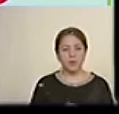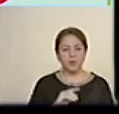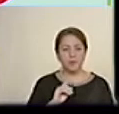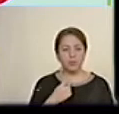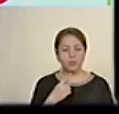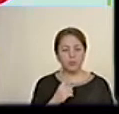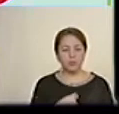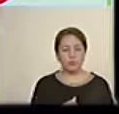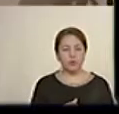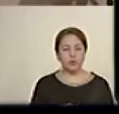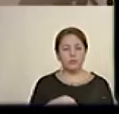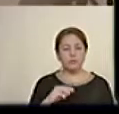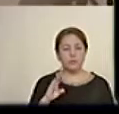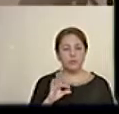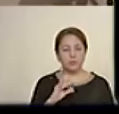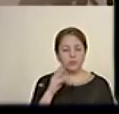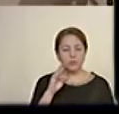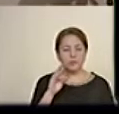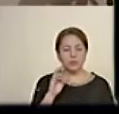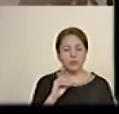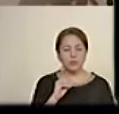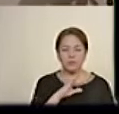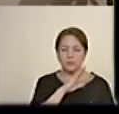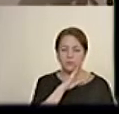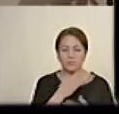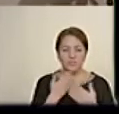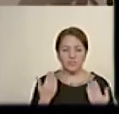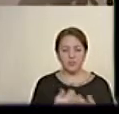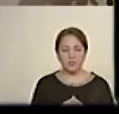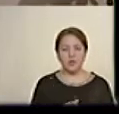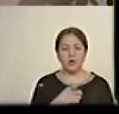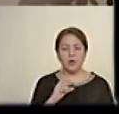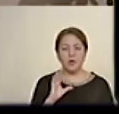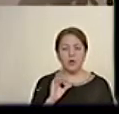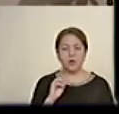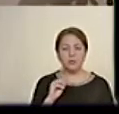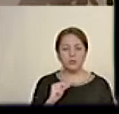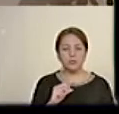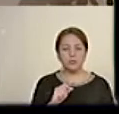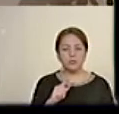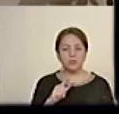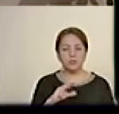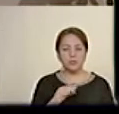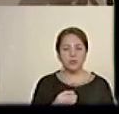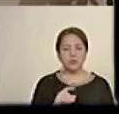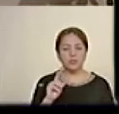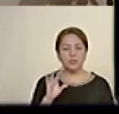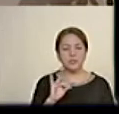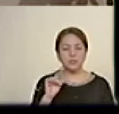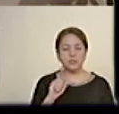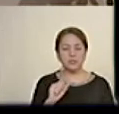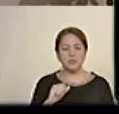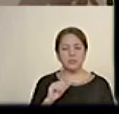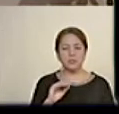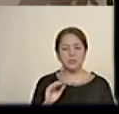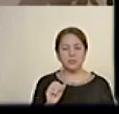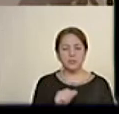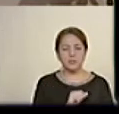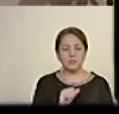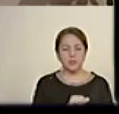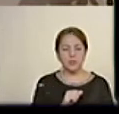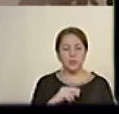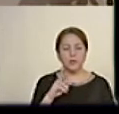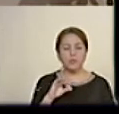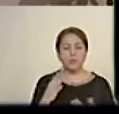«Почему?» «Почему-то не спится». От чего? Из-за засухи. По какой причине?